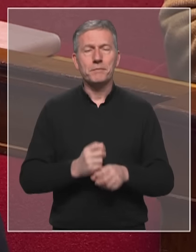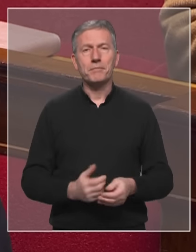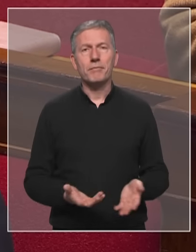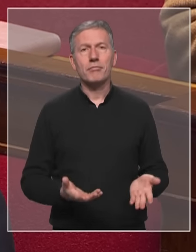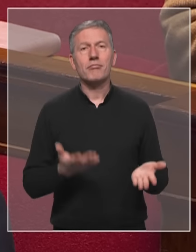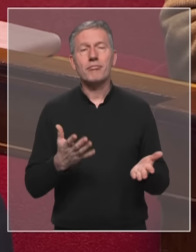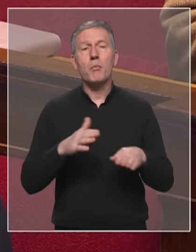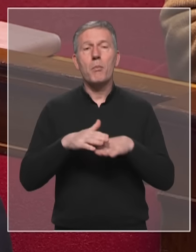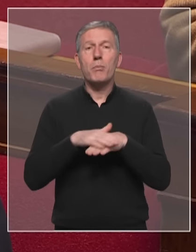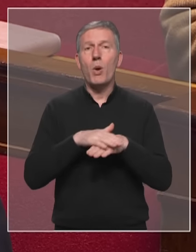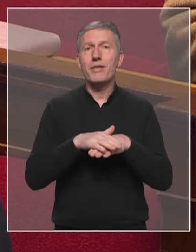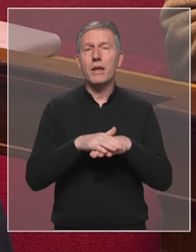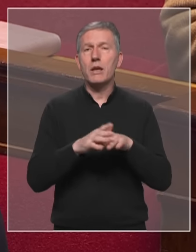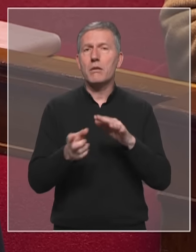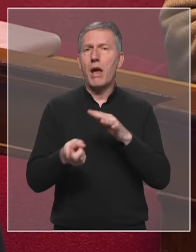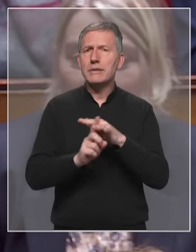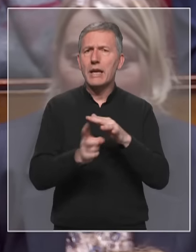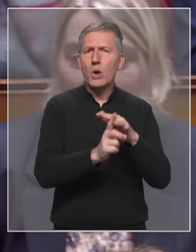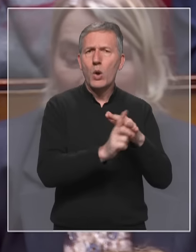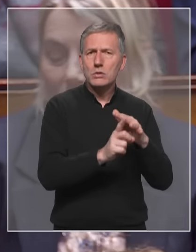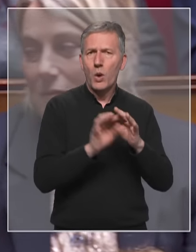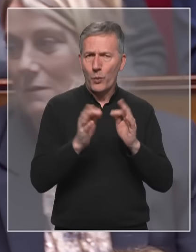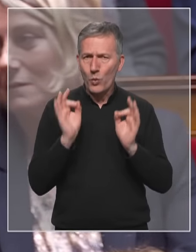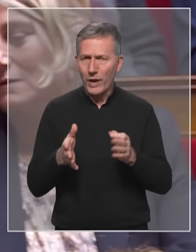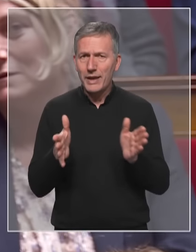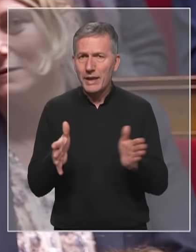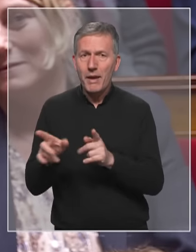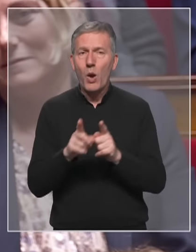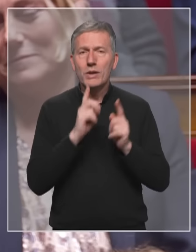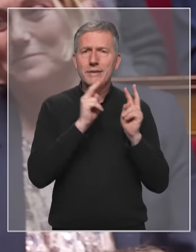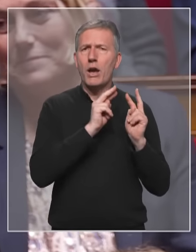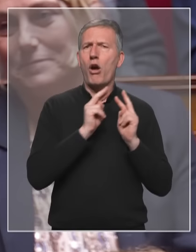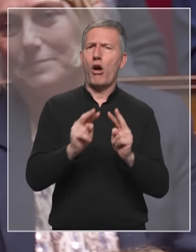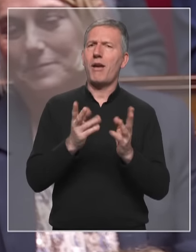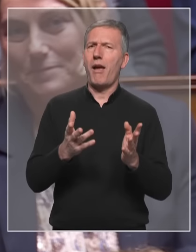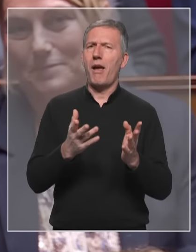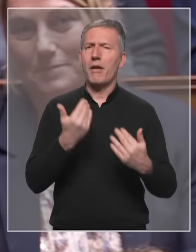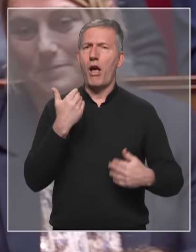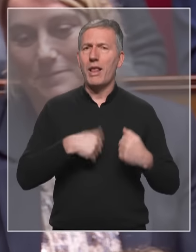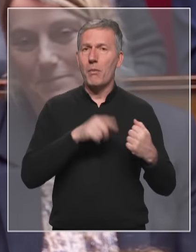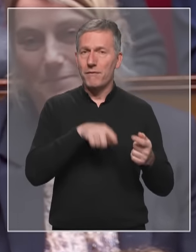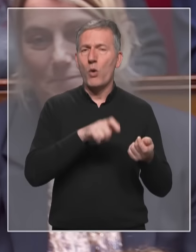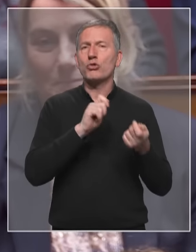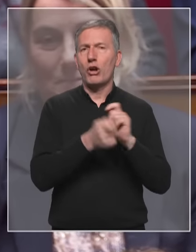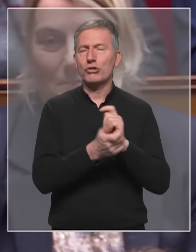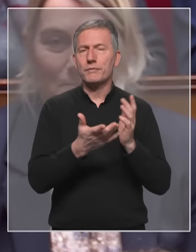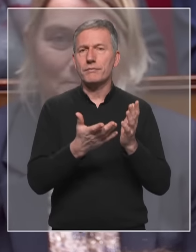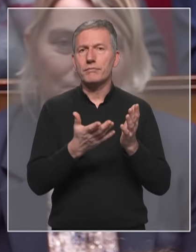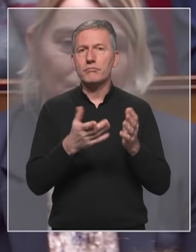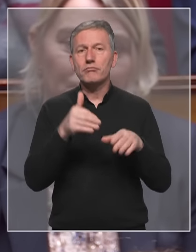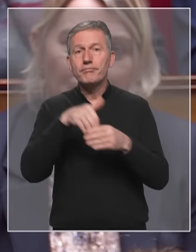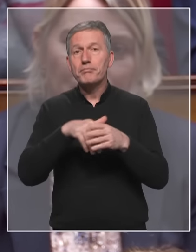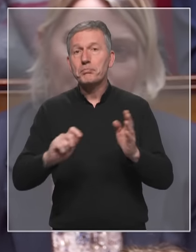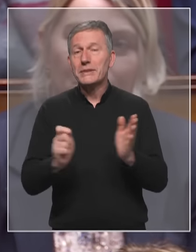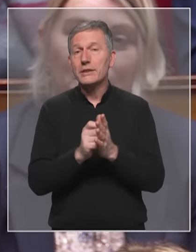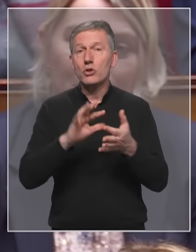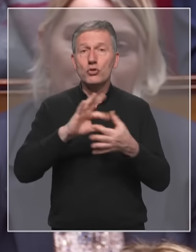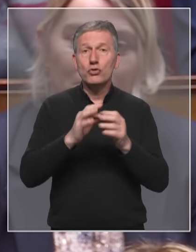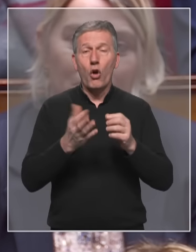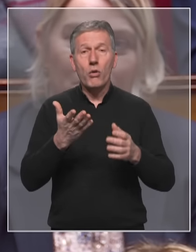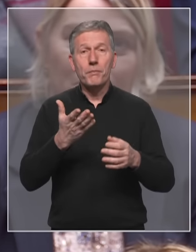Au-delà des politiques d'insertion, c'est le regard que nous portons sur le handicap qui doit changer, pas seulement pendant les Jeux